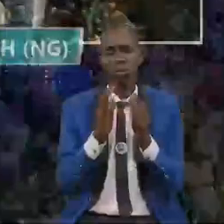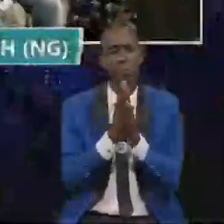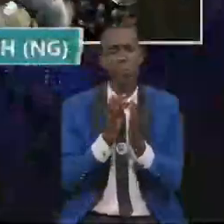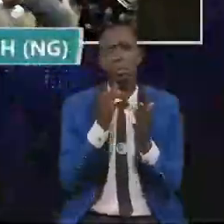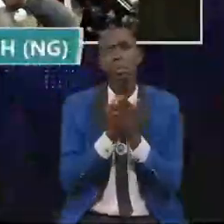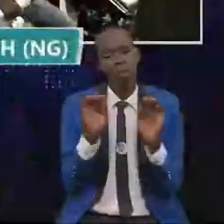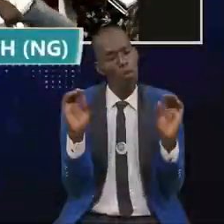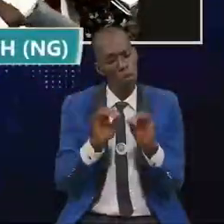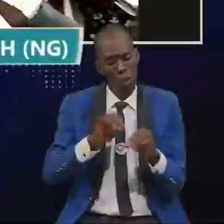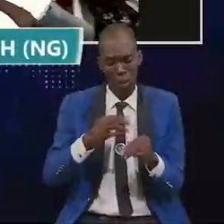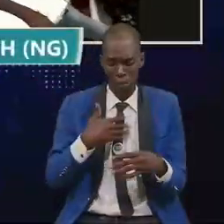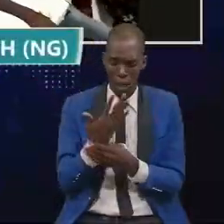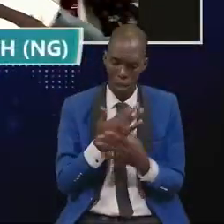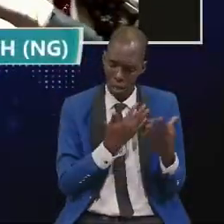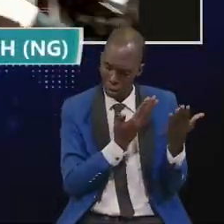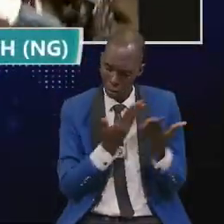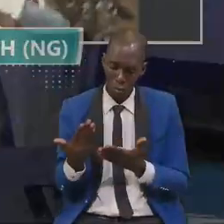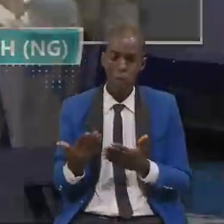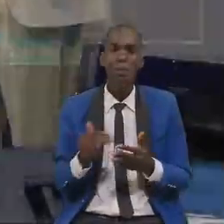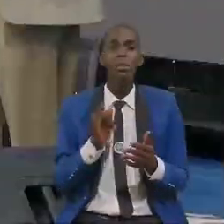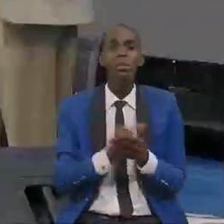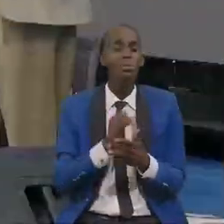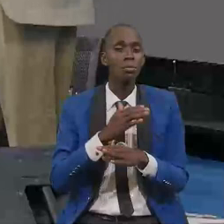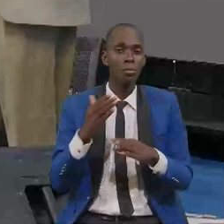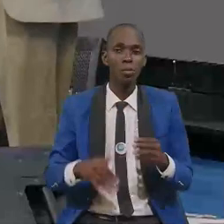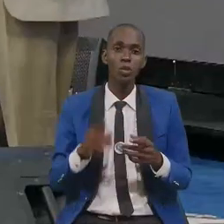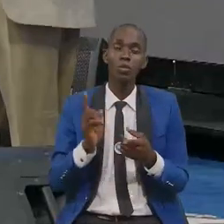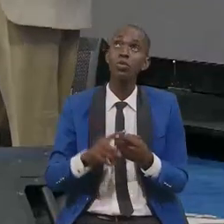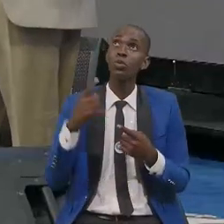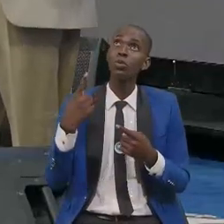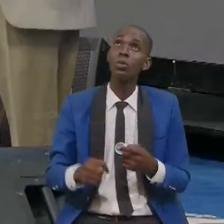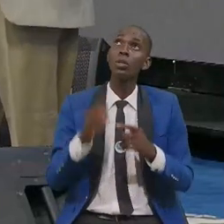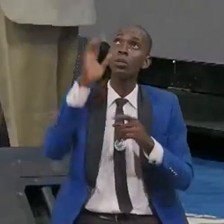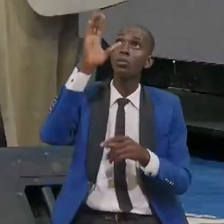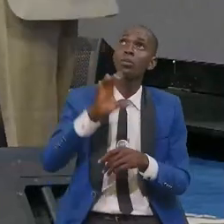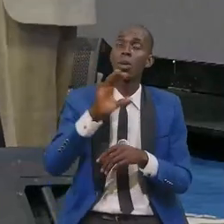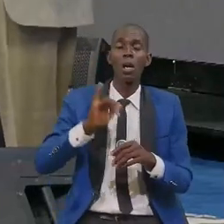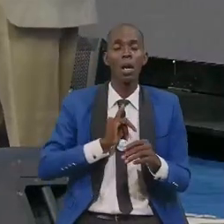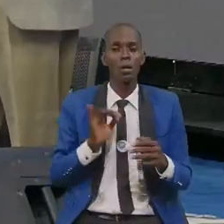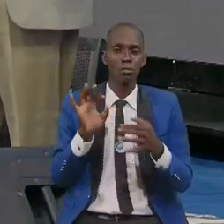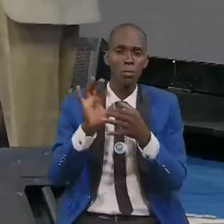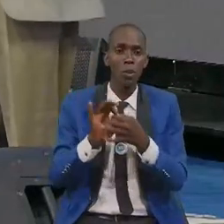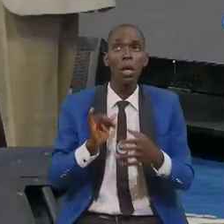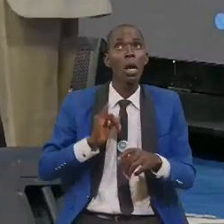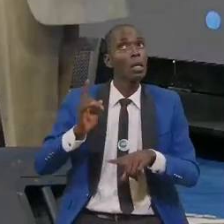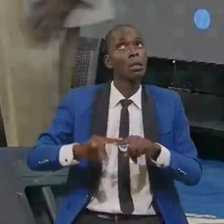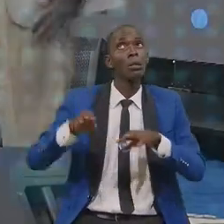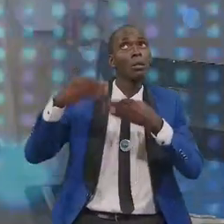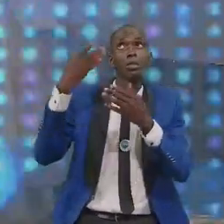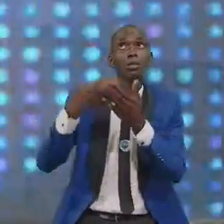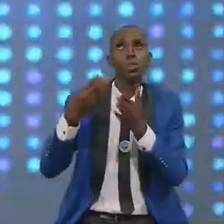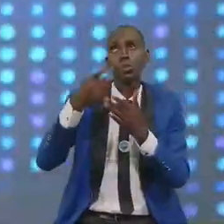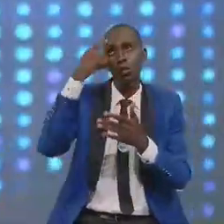mains je m'accroche simplement à ta croix je ne peux pas te donner de l'argent tu as créé tout